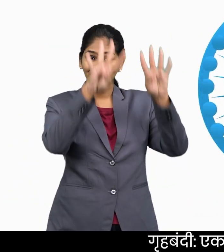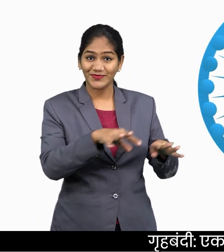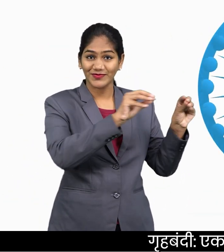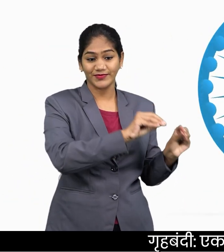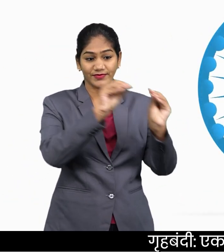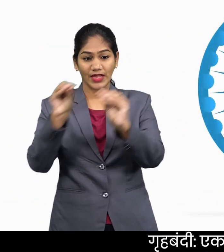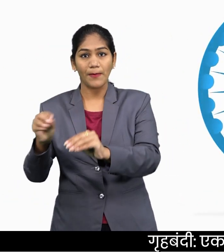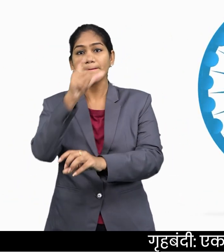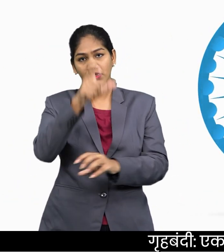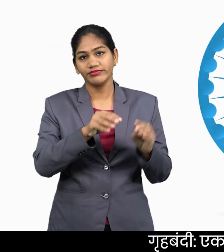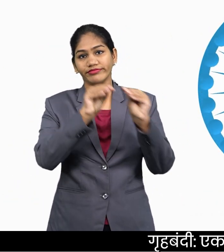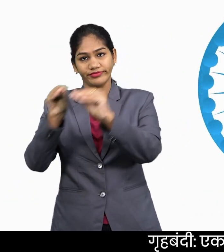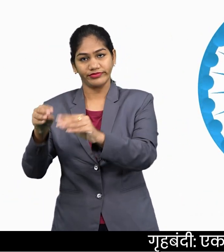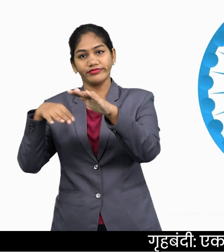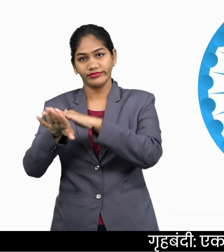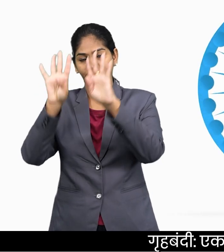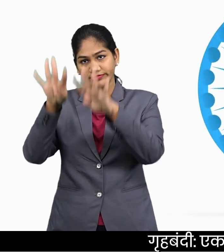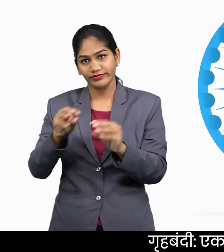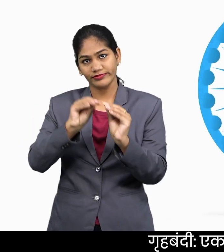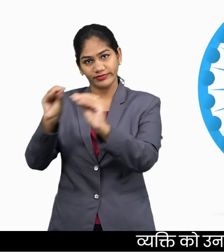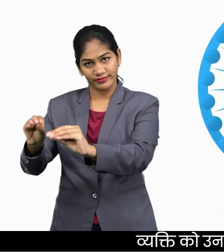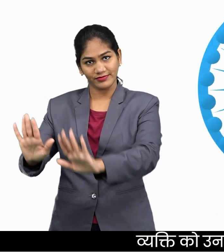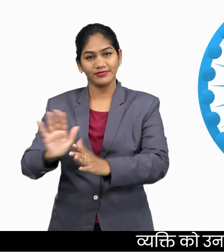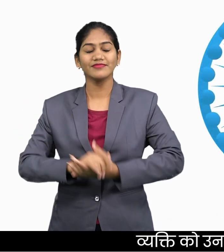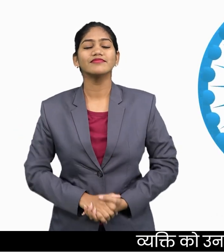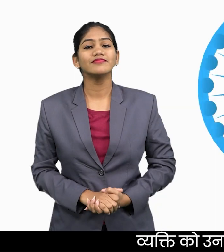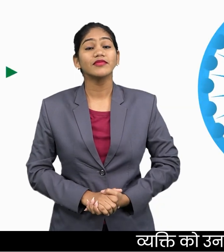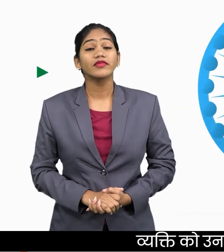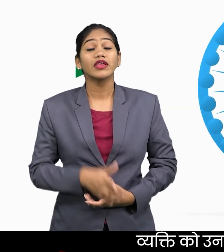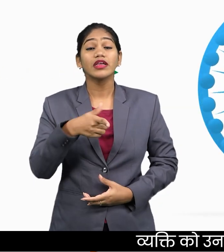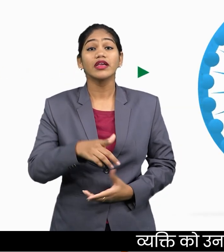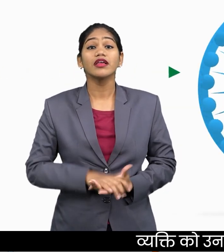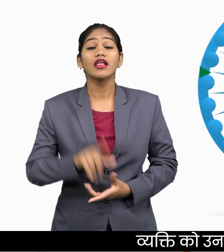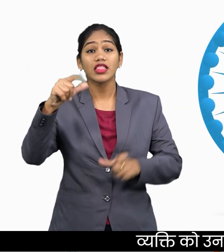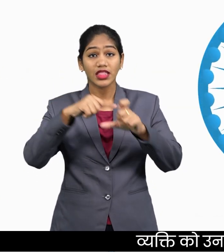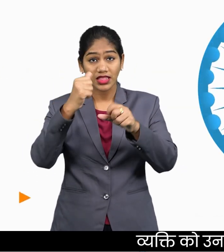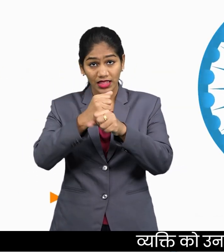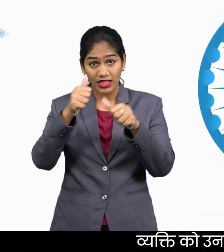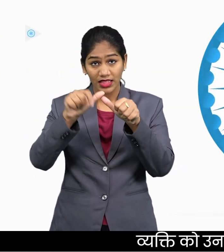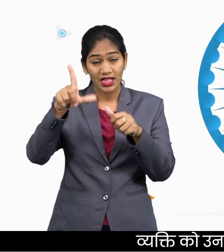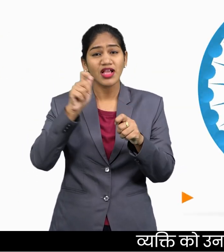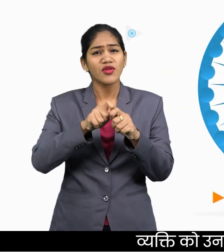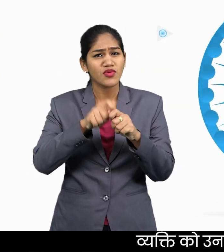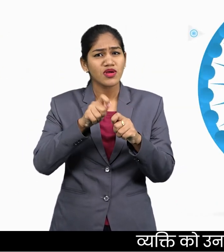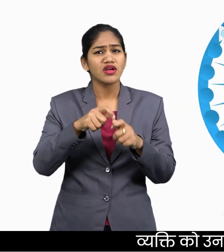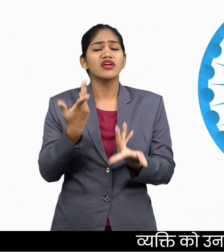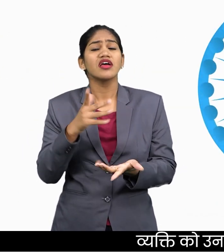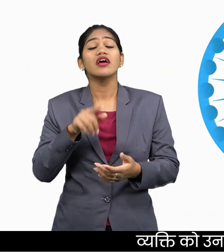गहबंदी एक कानूनी कार्रवाई जिसके द्वारा एक व्यक्ति को उनके निवास तक सीमित किया जाता है।